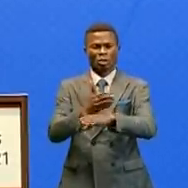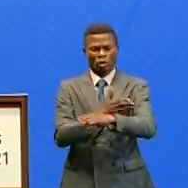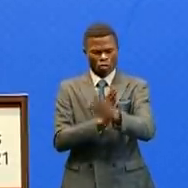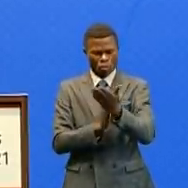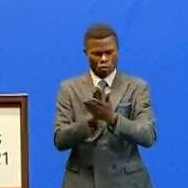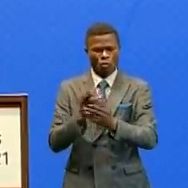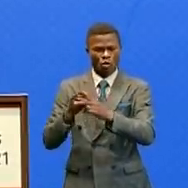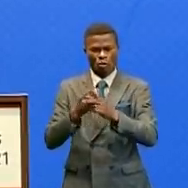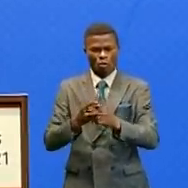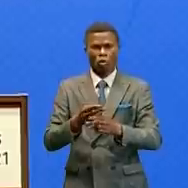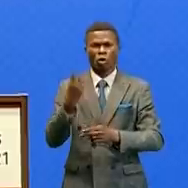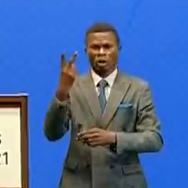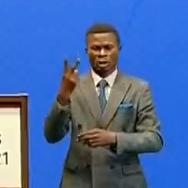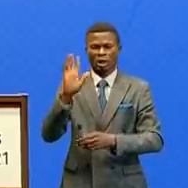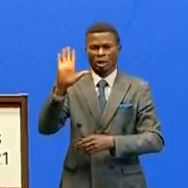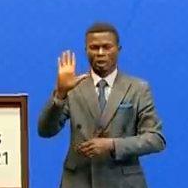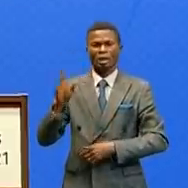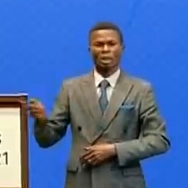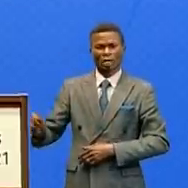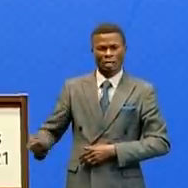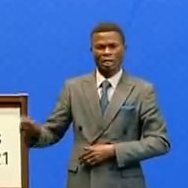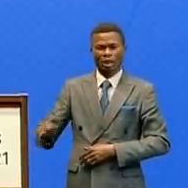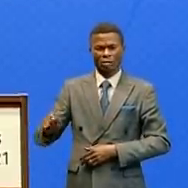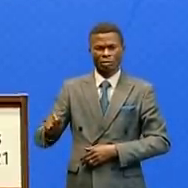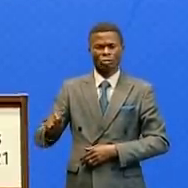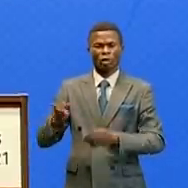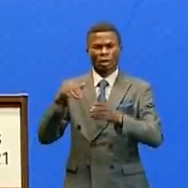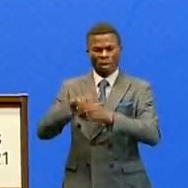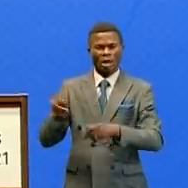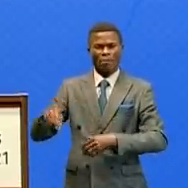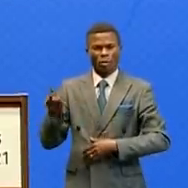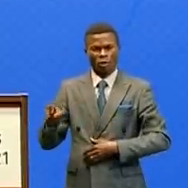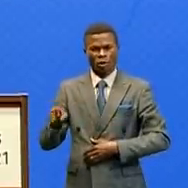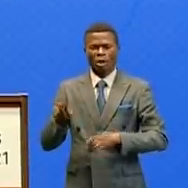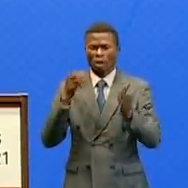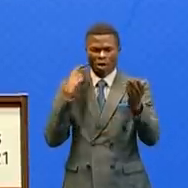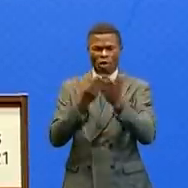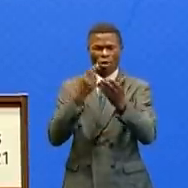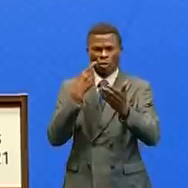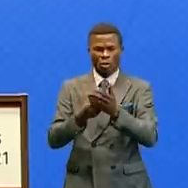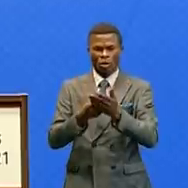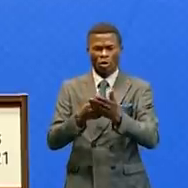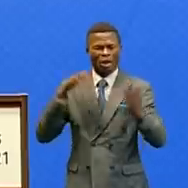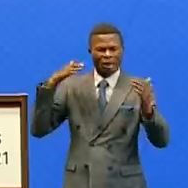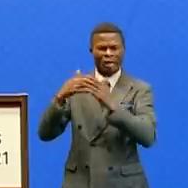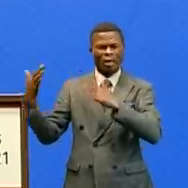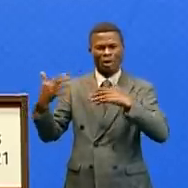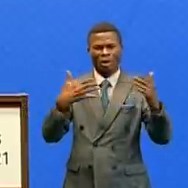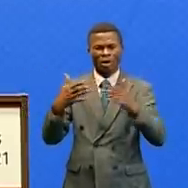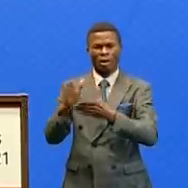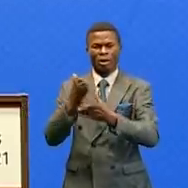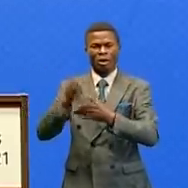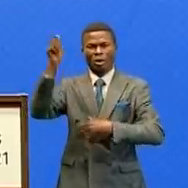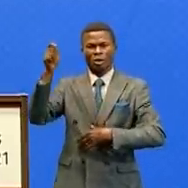étroitement dans deux de cinq territoires qui composent cette province. Elle est marquée par les affrontements entre les